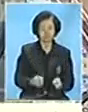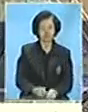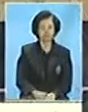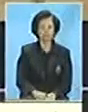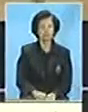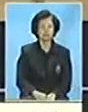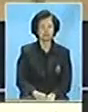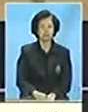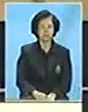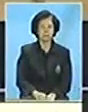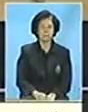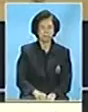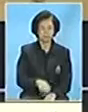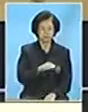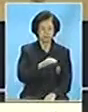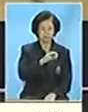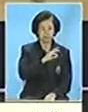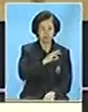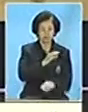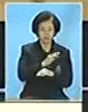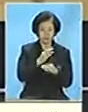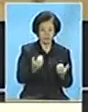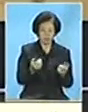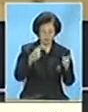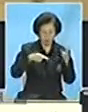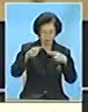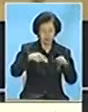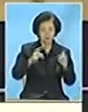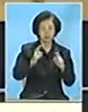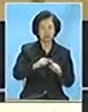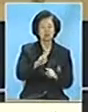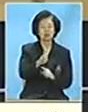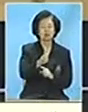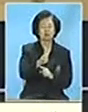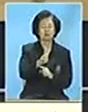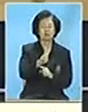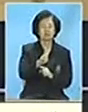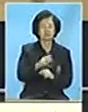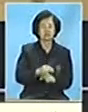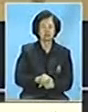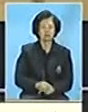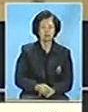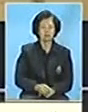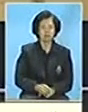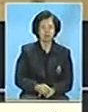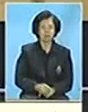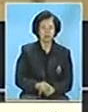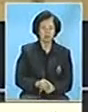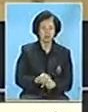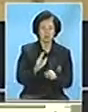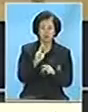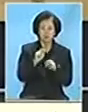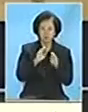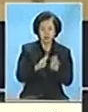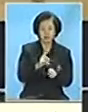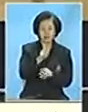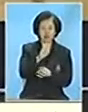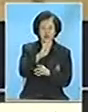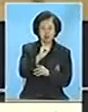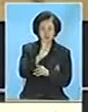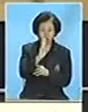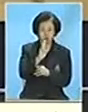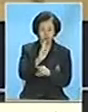ท่านสมาชิกคะในวันนี้เป็นการพิจารณาในเวลาที่2 ึ่งข้อบังคับข้อ146กำหนดว่